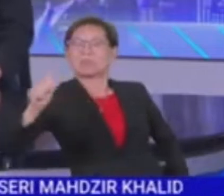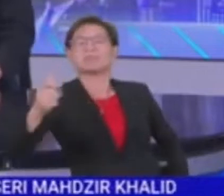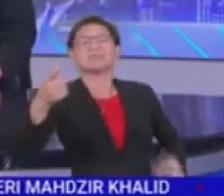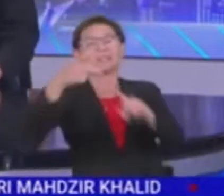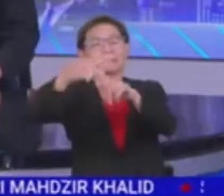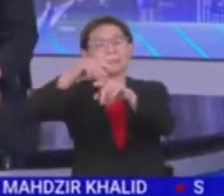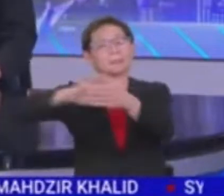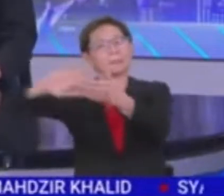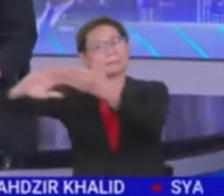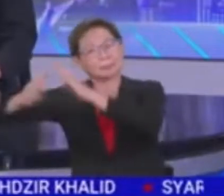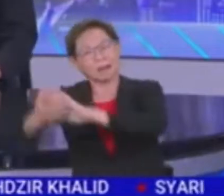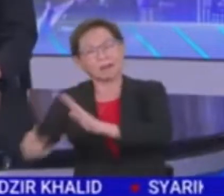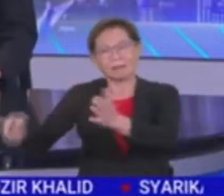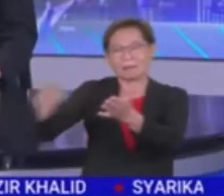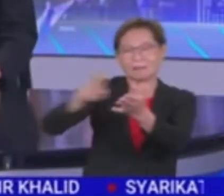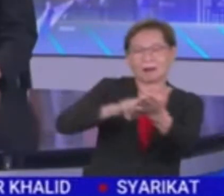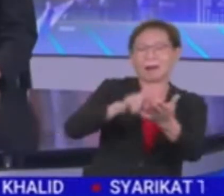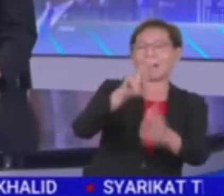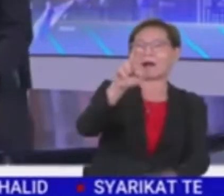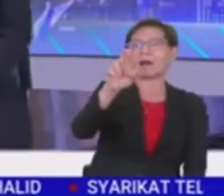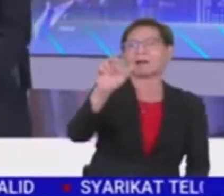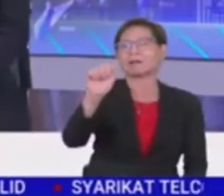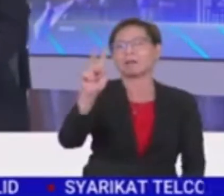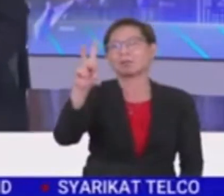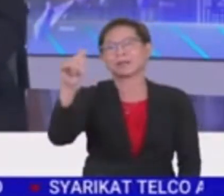kepada masyarakat. Laporan Rawin Samunggam.